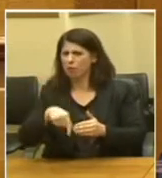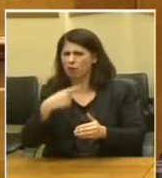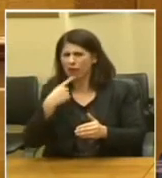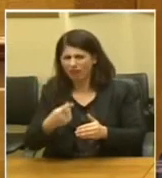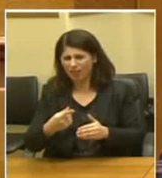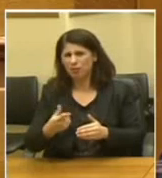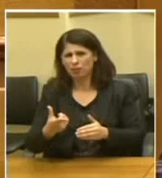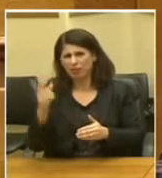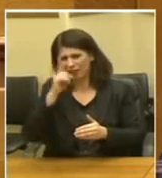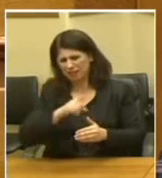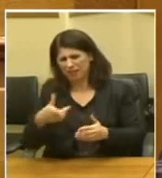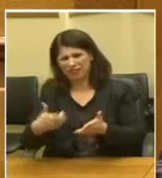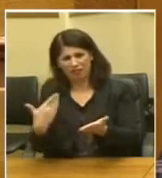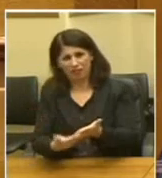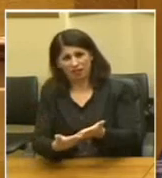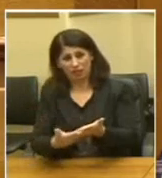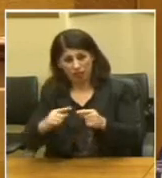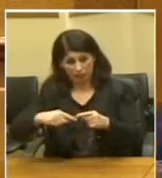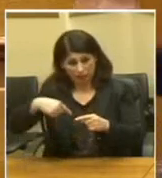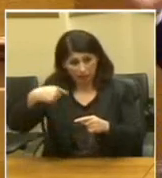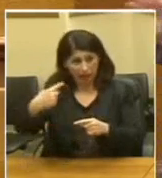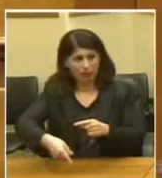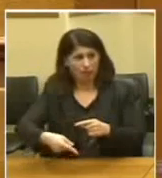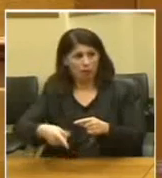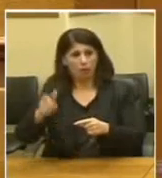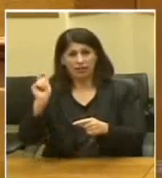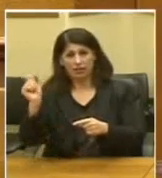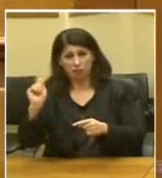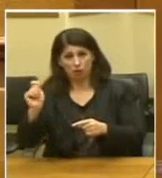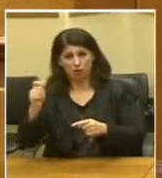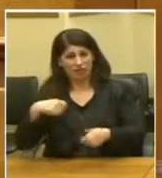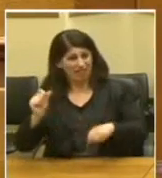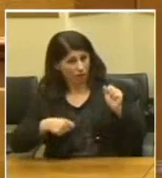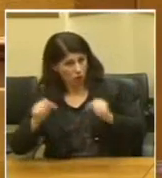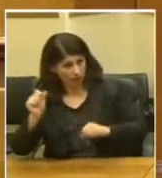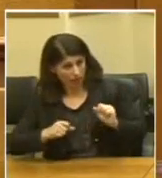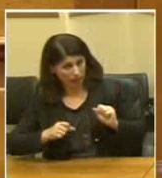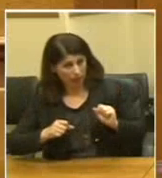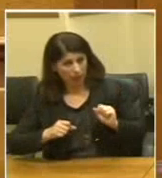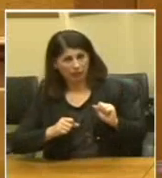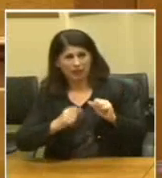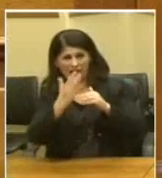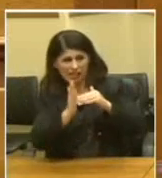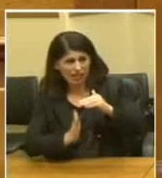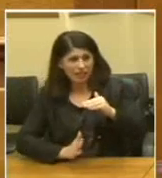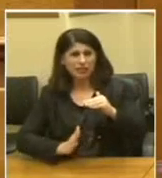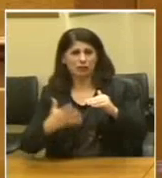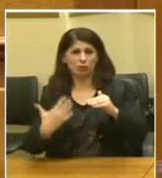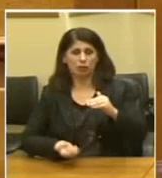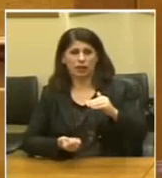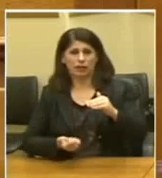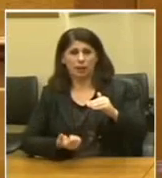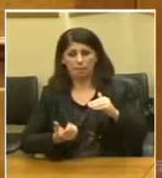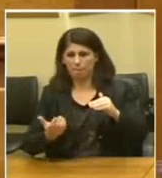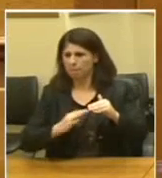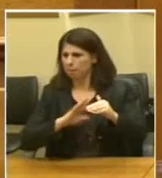διαψεύστηκαν. Την επομένη της πολιτικής διαφωνίας και της ρήξης που είχαμε με τον μέχρι